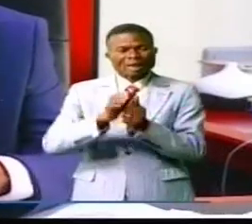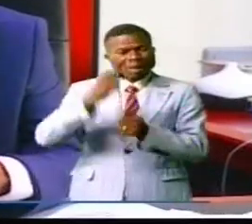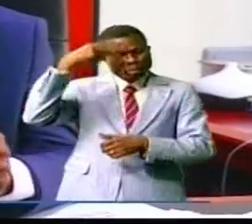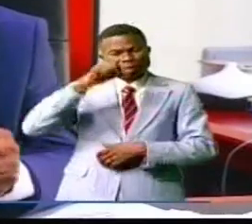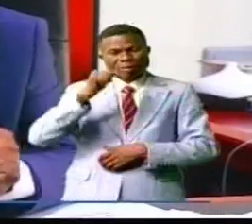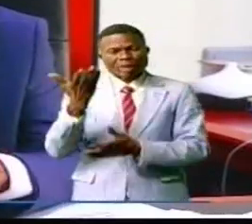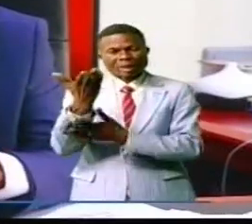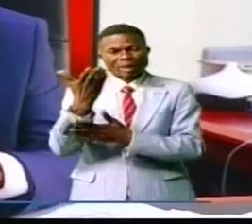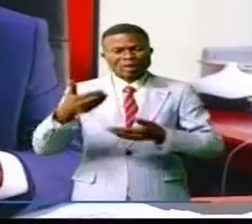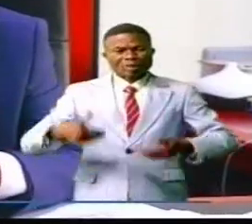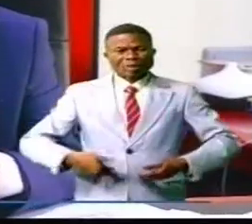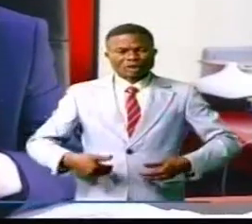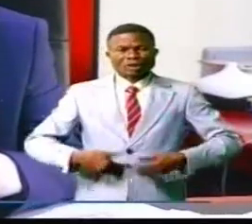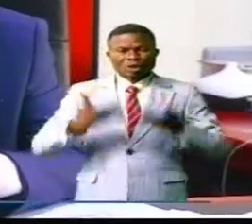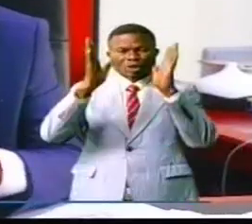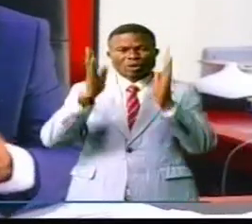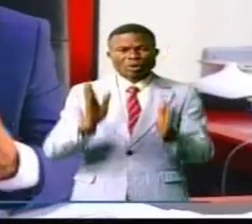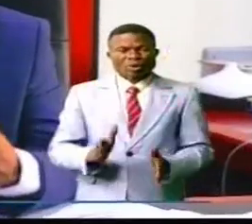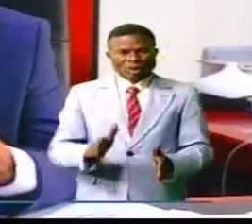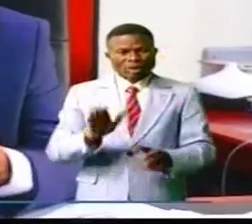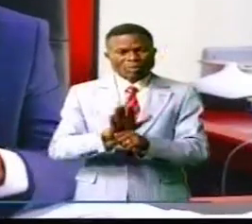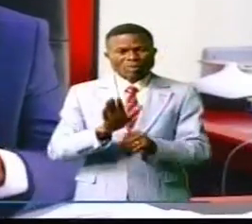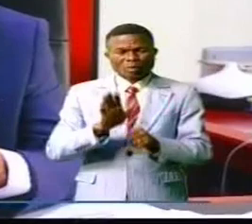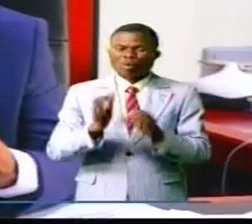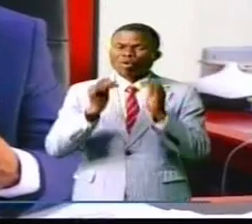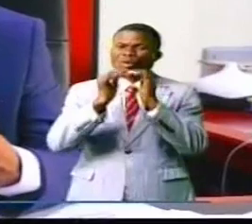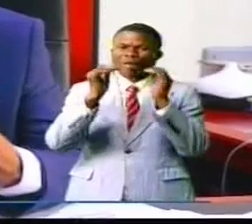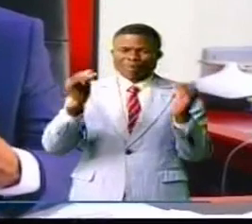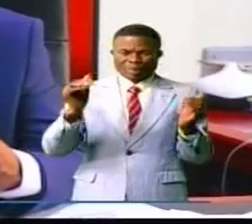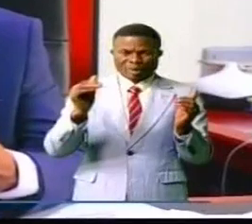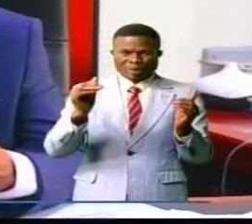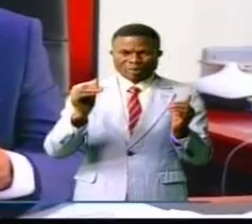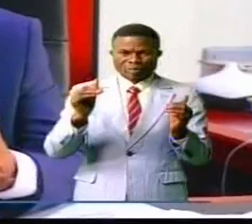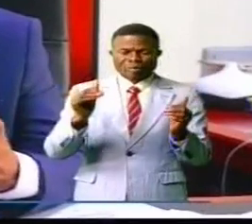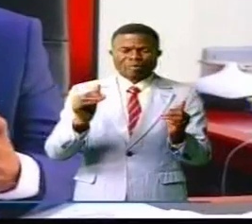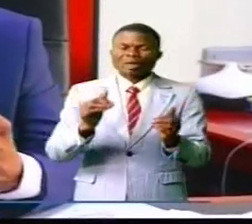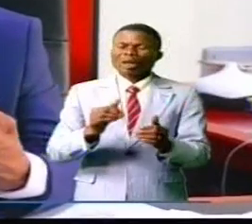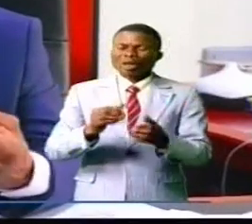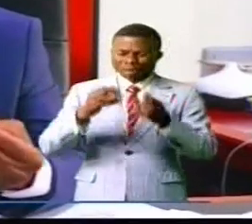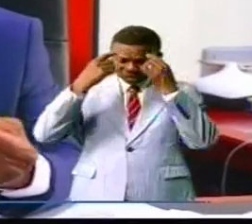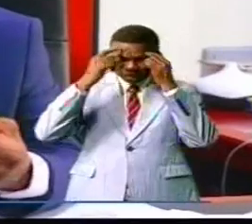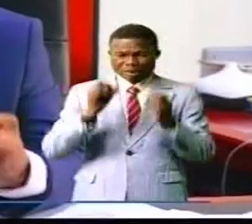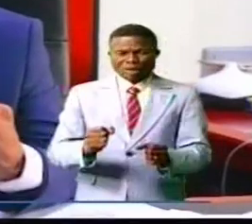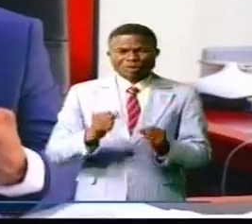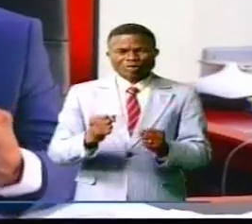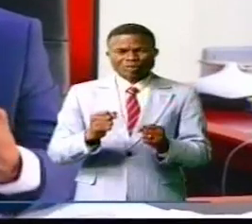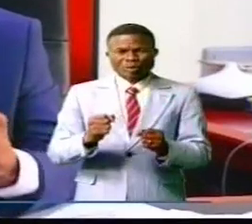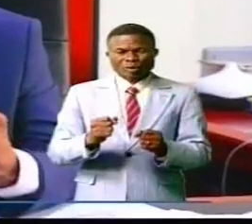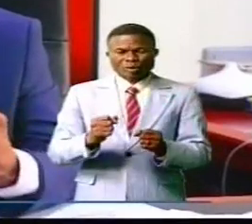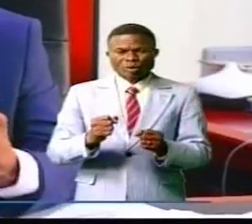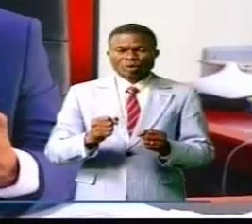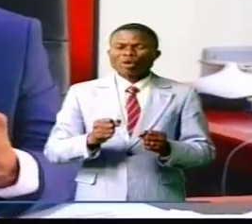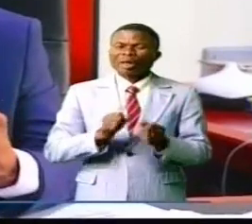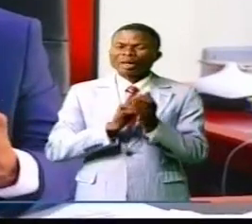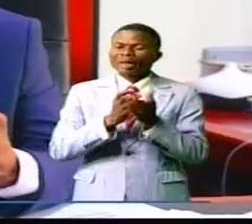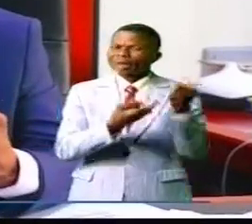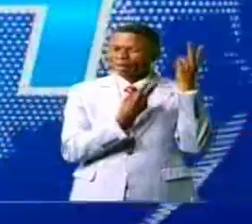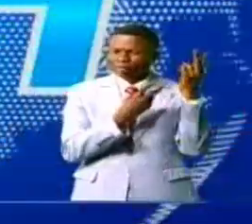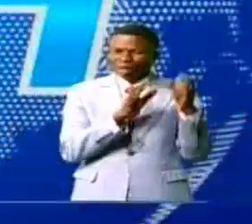jeunesse étudiantine à plus de paix, de contenance et de conciliation.